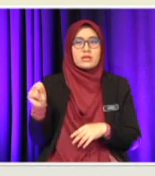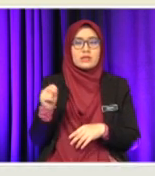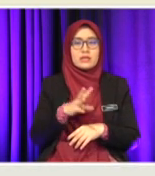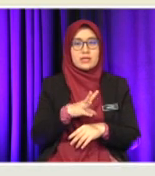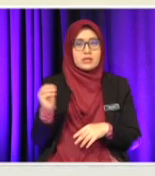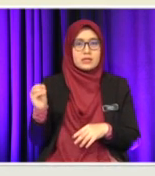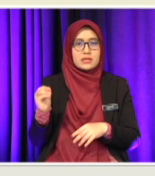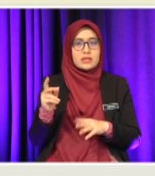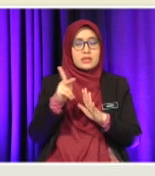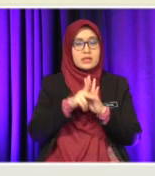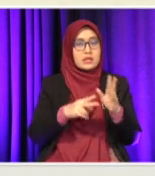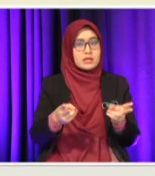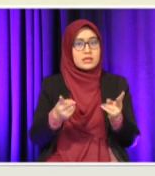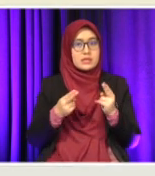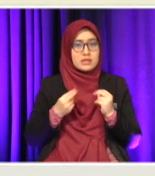dia